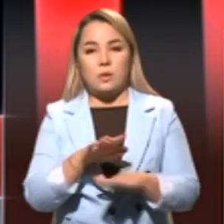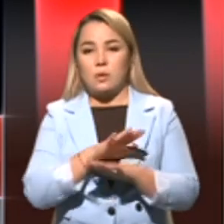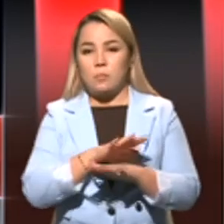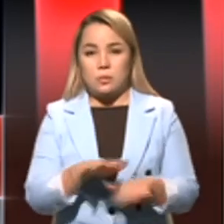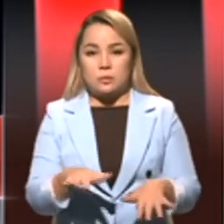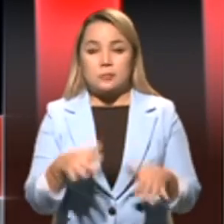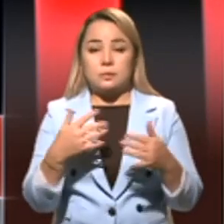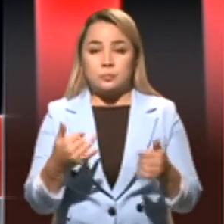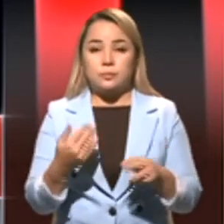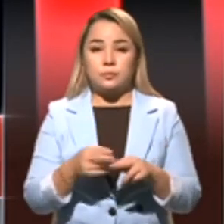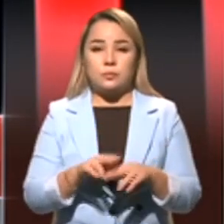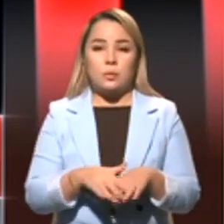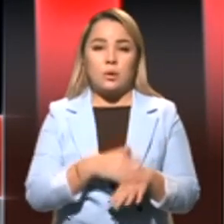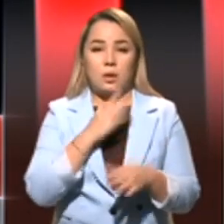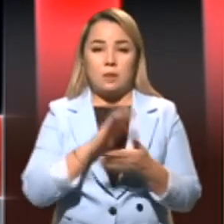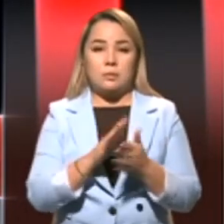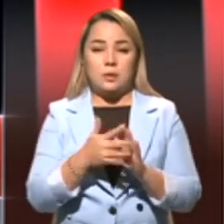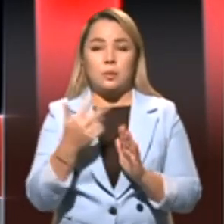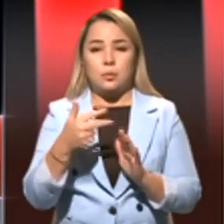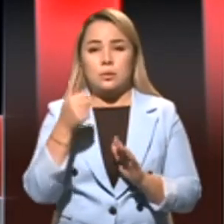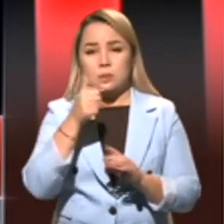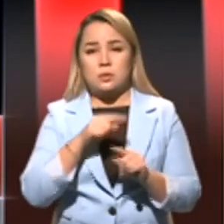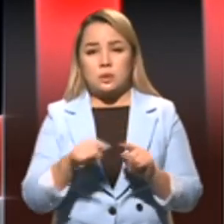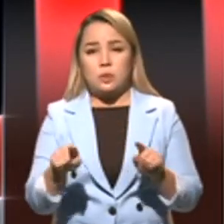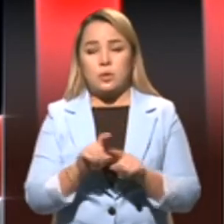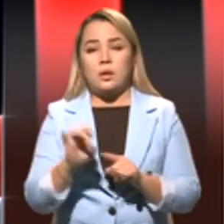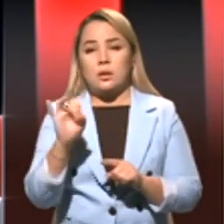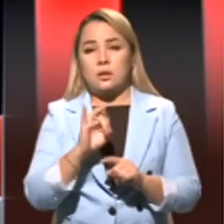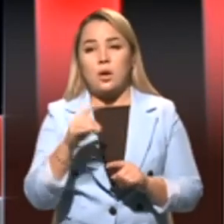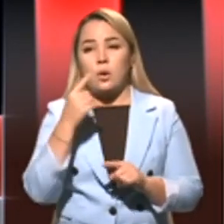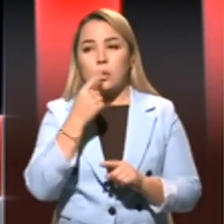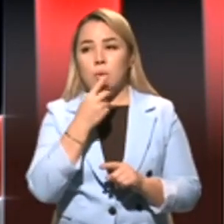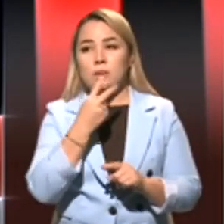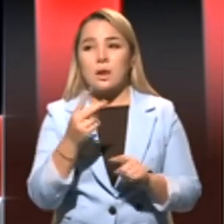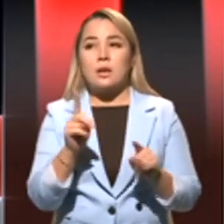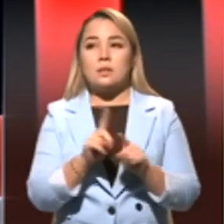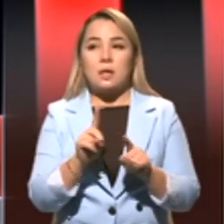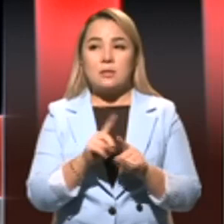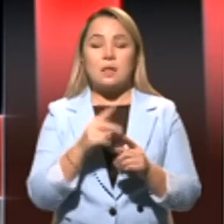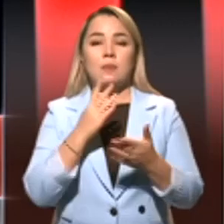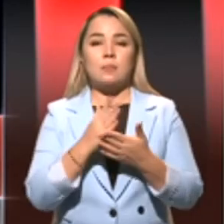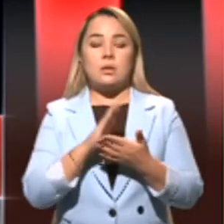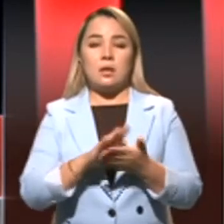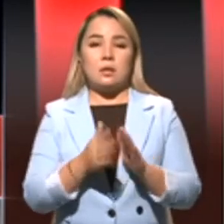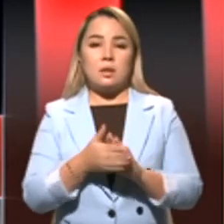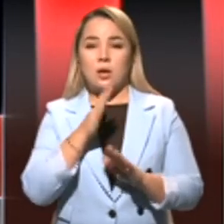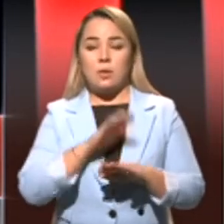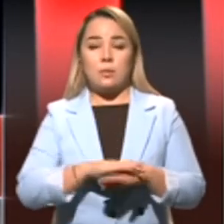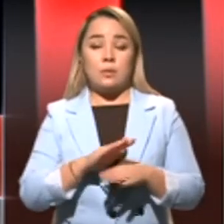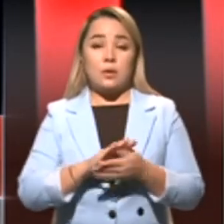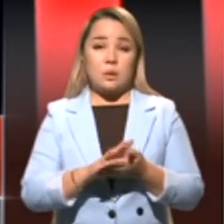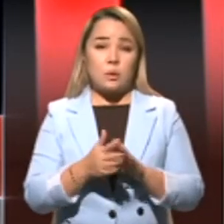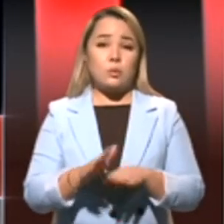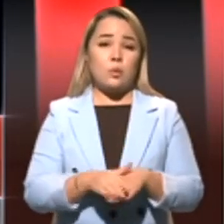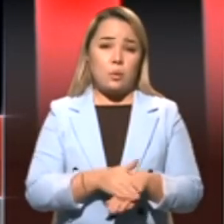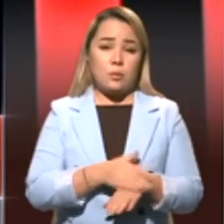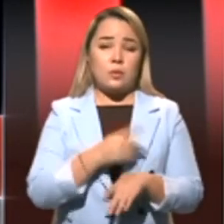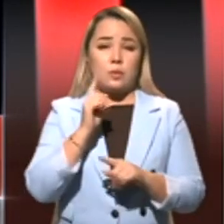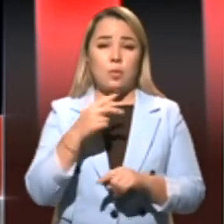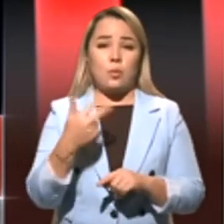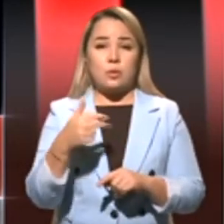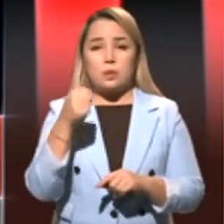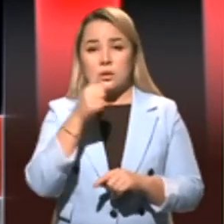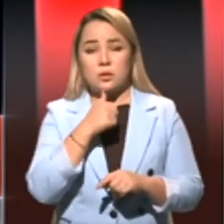Осы ұзақ мерзімді, енді 30 жыл деген енді әрине тарихи көзқараспен қарасақ, тарих дөңгелегінің уақытымен қарасақ ұзақ мерзім болмауы мүмкін, бірақ бұл 30